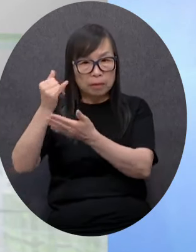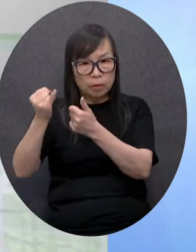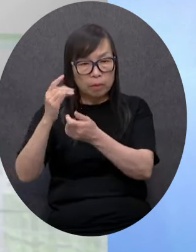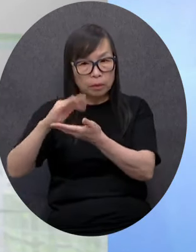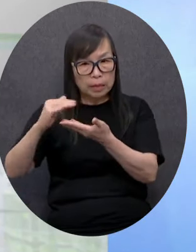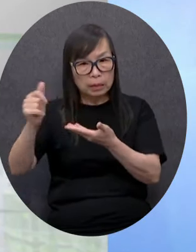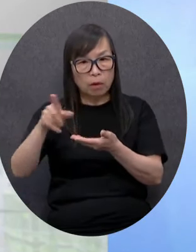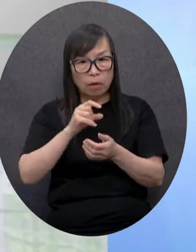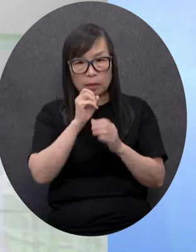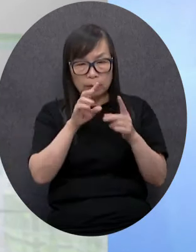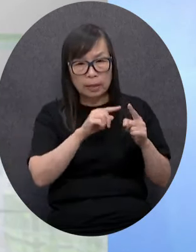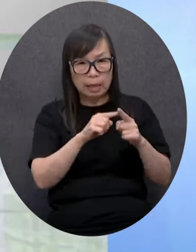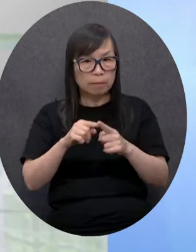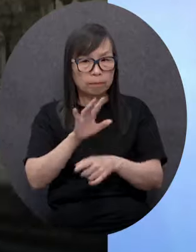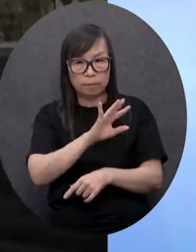市民不要这样做。